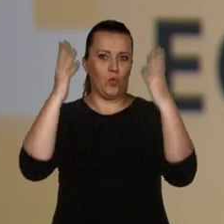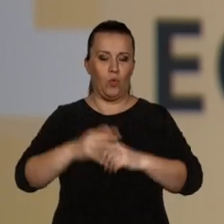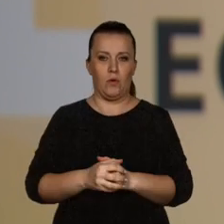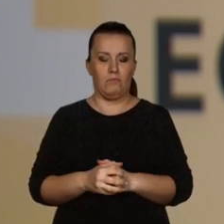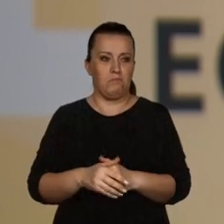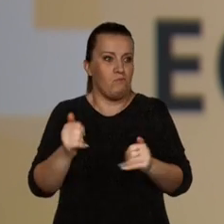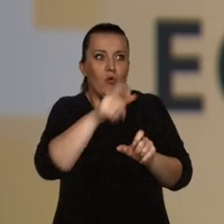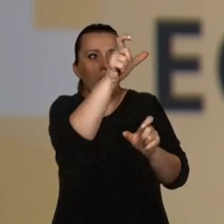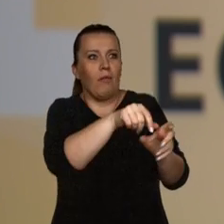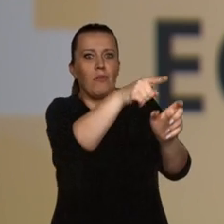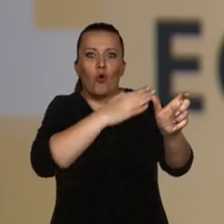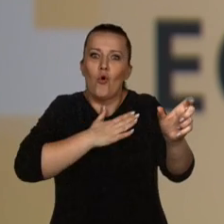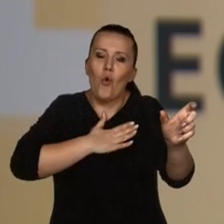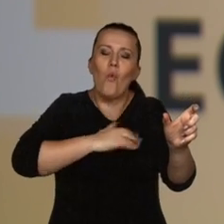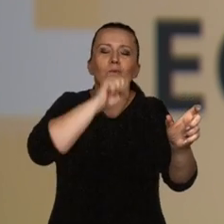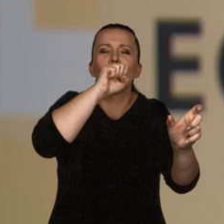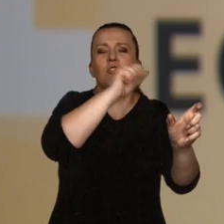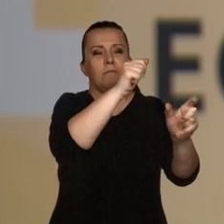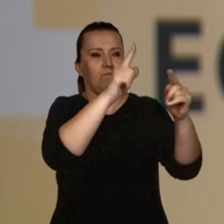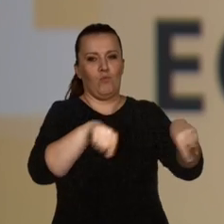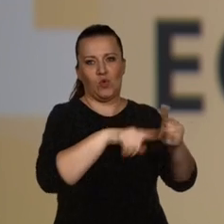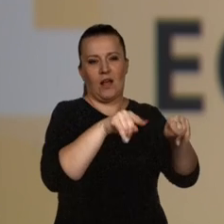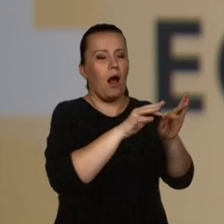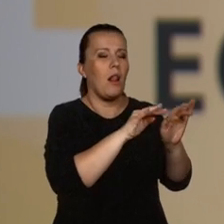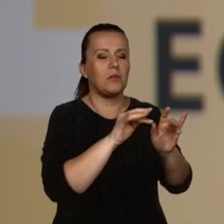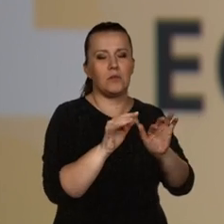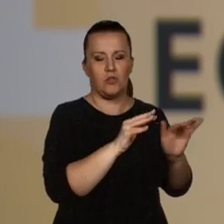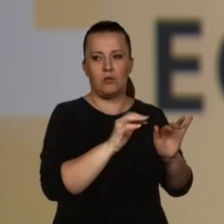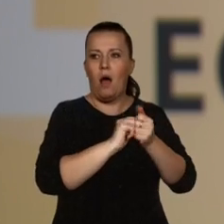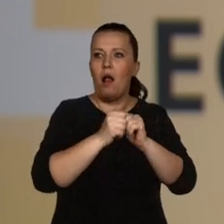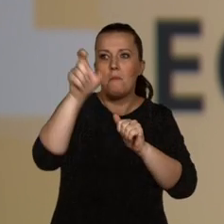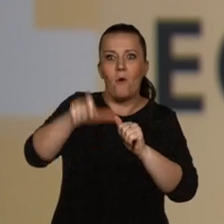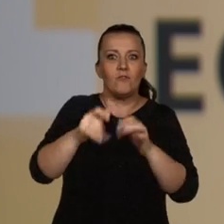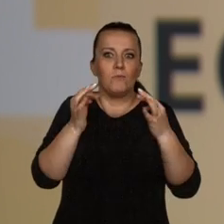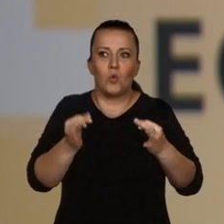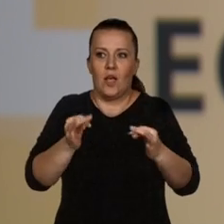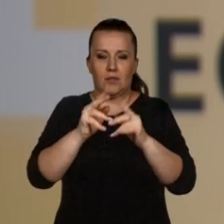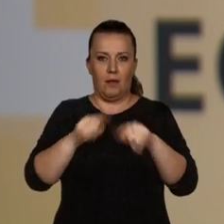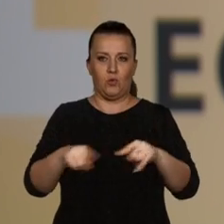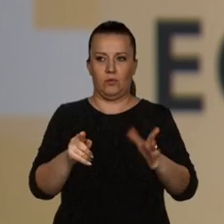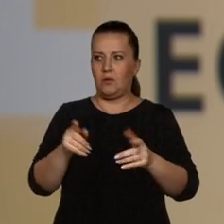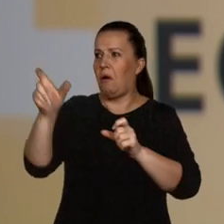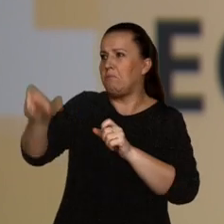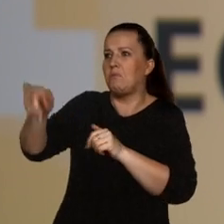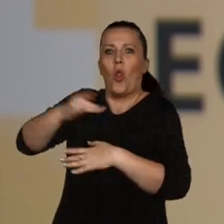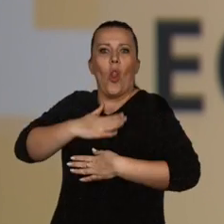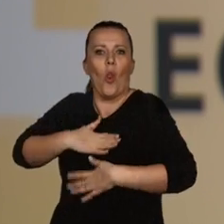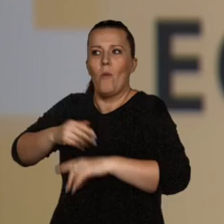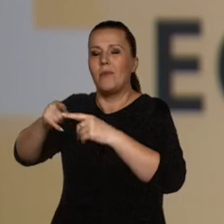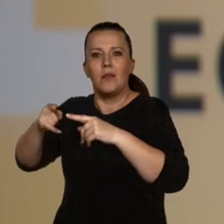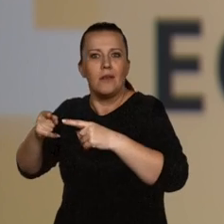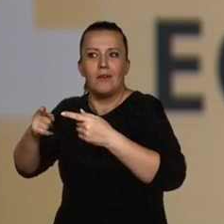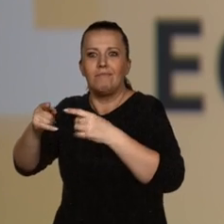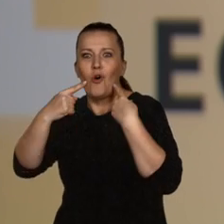kocha muzykę klasyczną, muzykę współczesną, tą najnowszą. Może ktoś jest wielbicielem muzyki